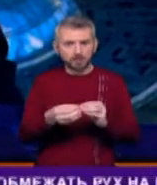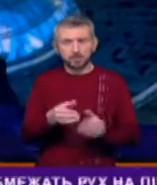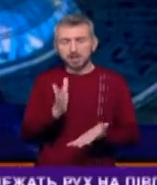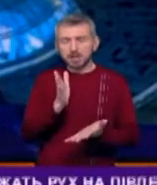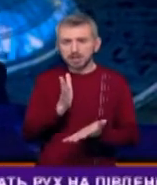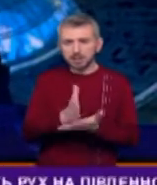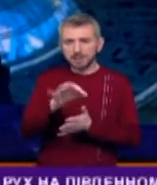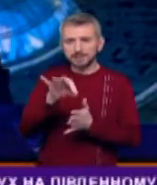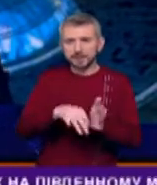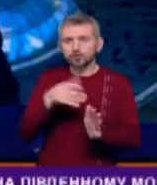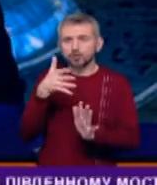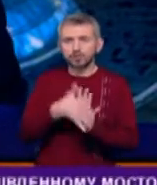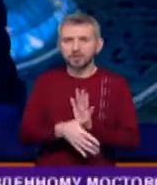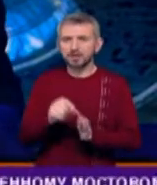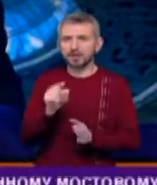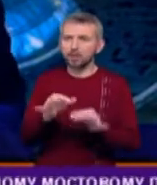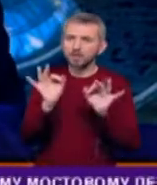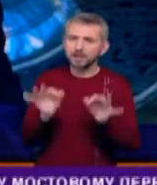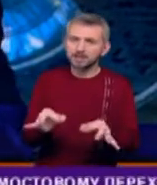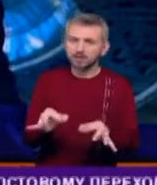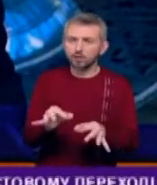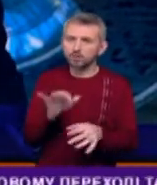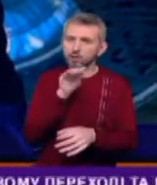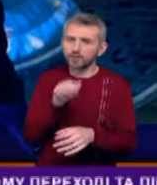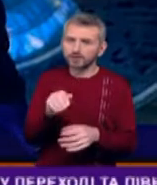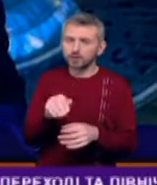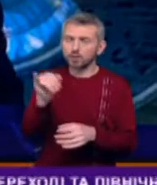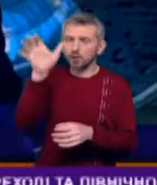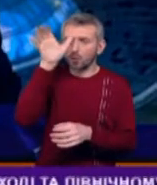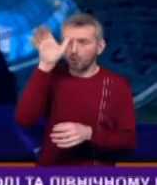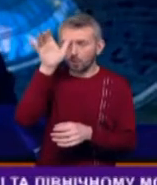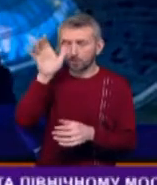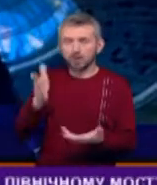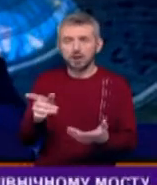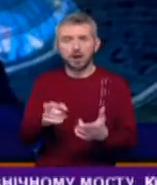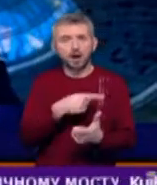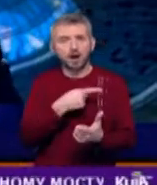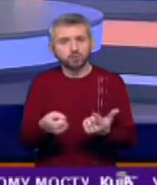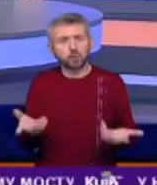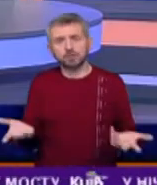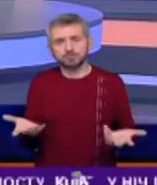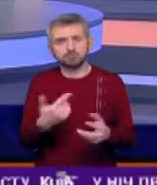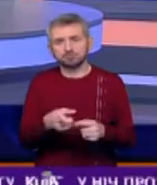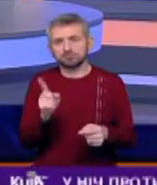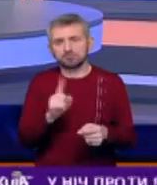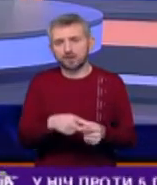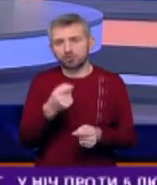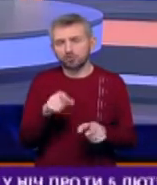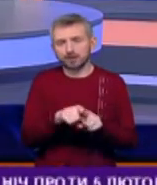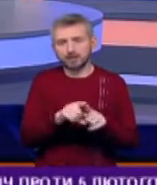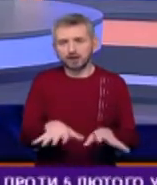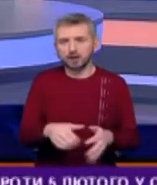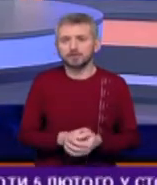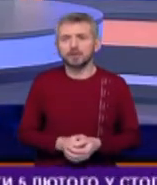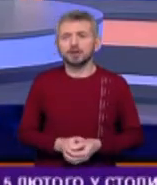тоді зразу розуміння, чи це об'єктивно і професійно, і науково, або це трошки не так.